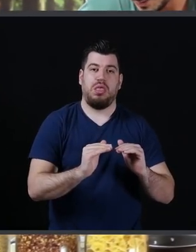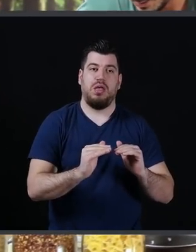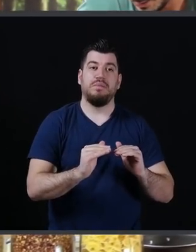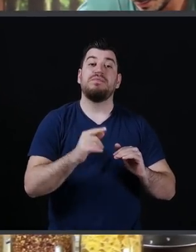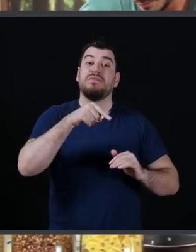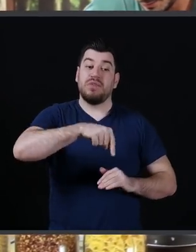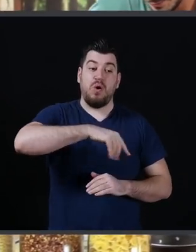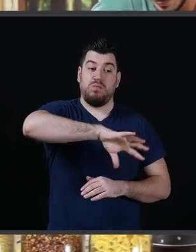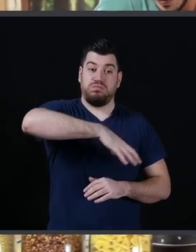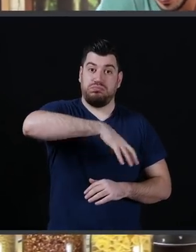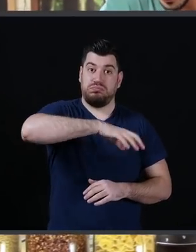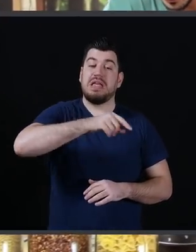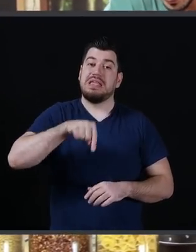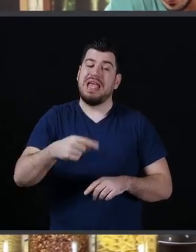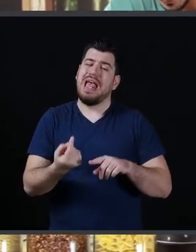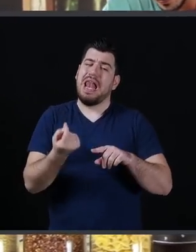ζάχαρη